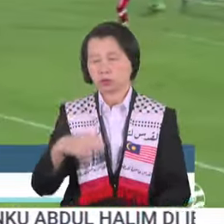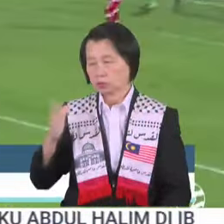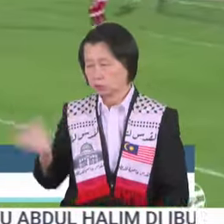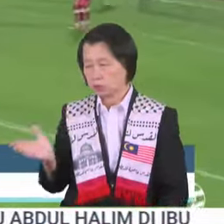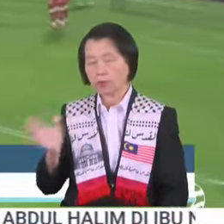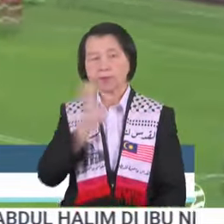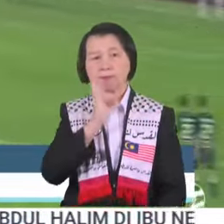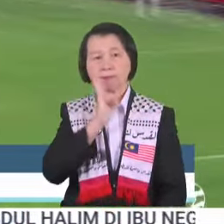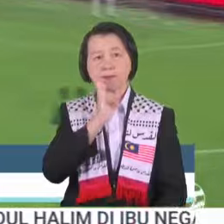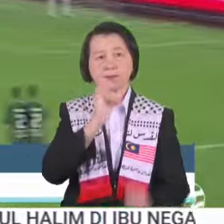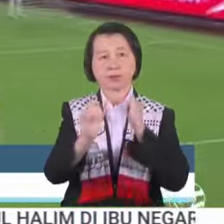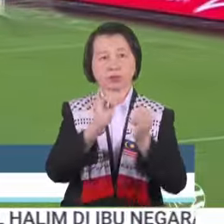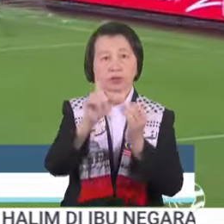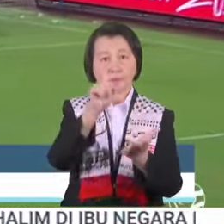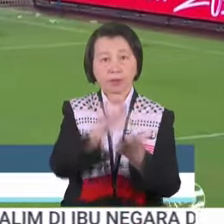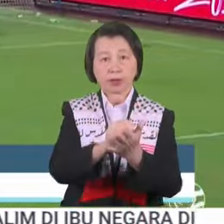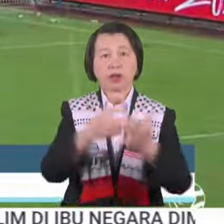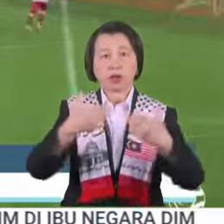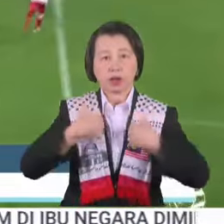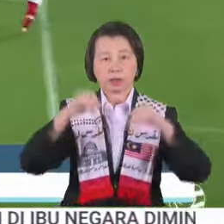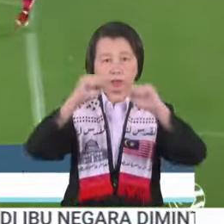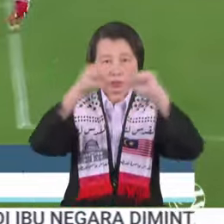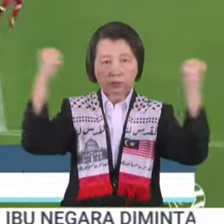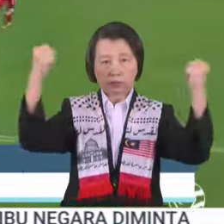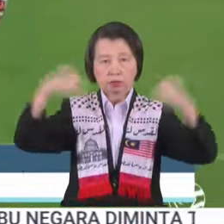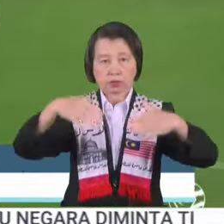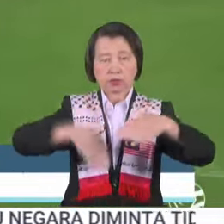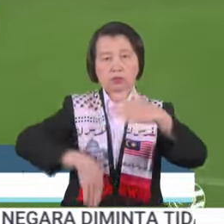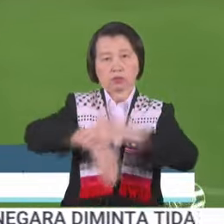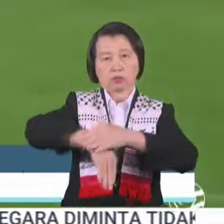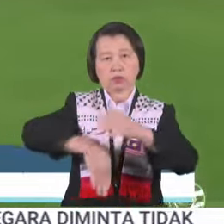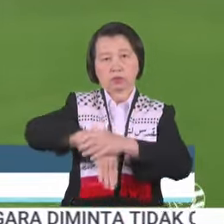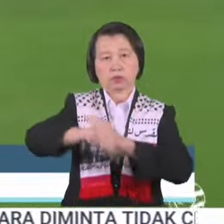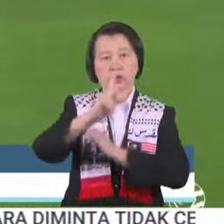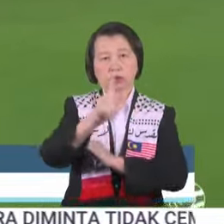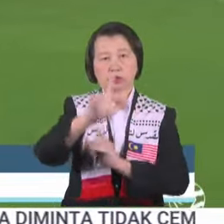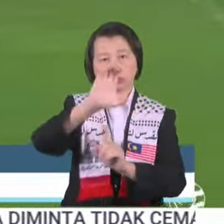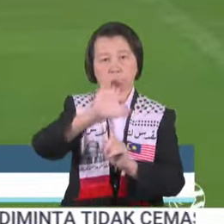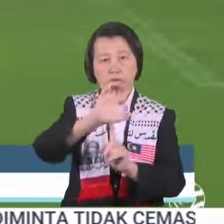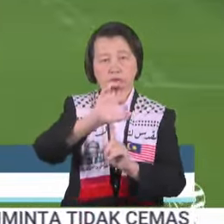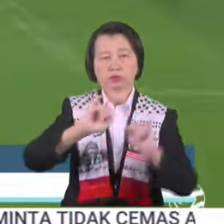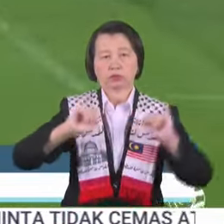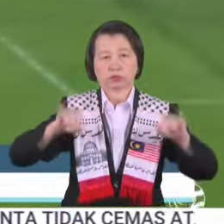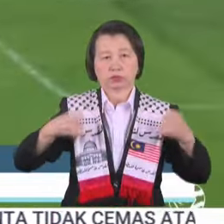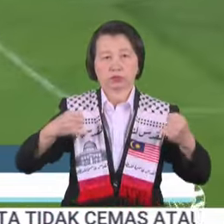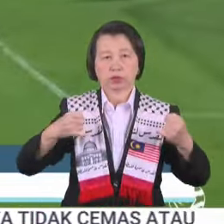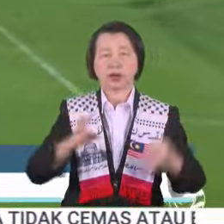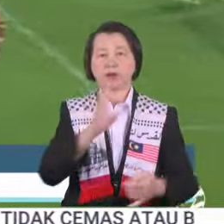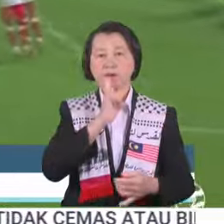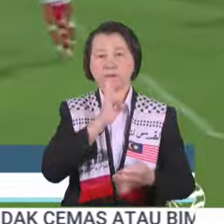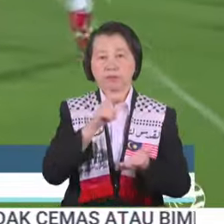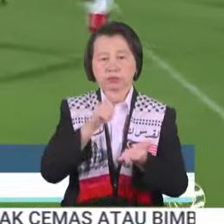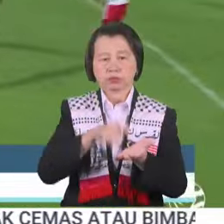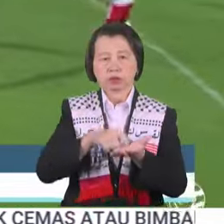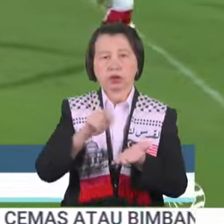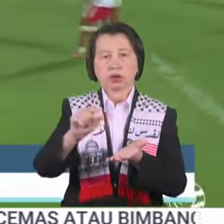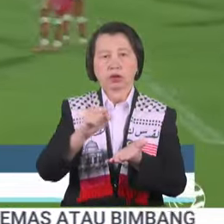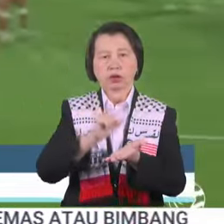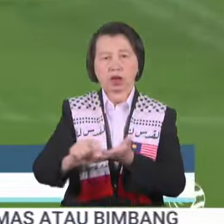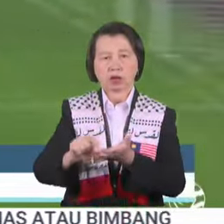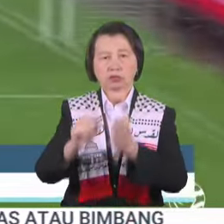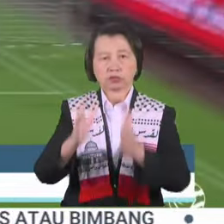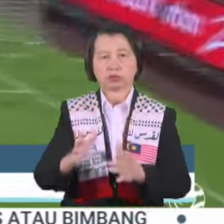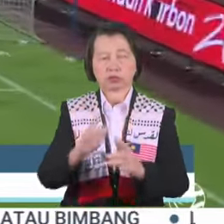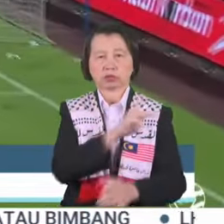berkata demikian dalam satu sidang media yang diadakan di Stadium Bola Sepak Kuala Lumpur Ceras pada Jumaat. Tambahnya, tunggakan gaji membabitkan